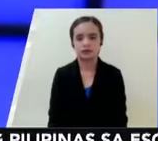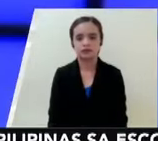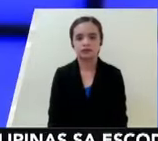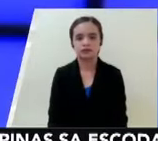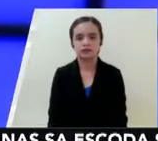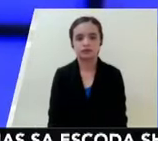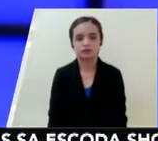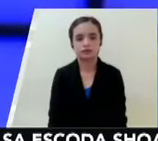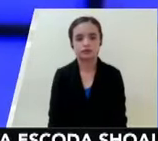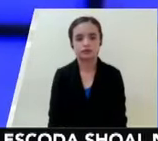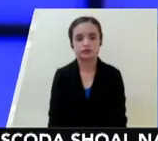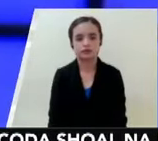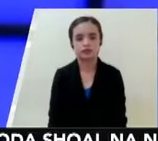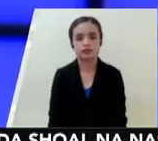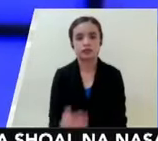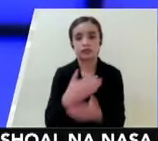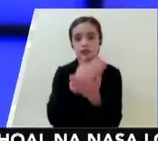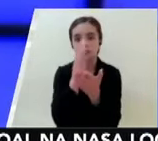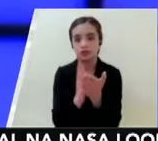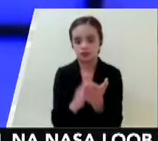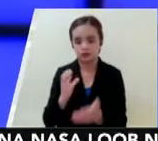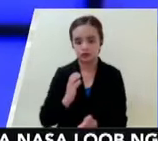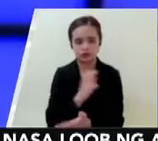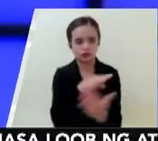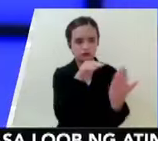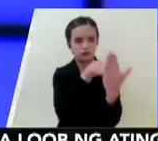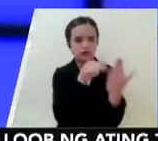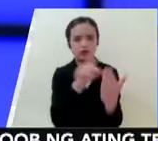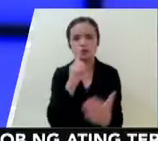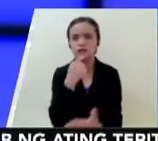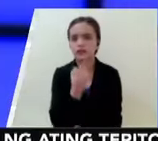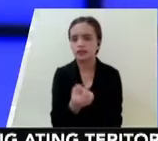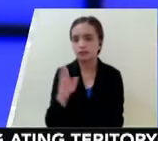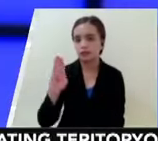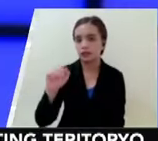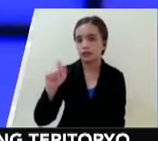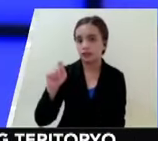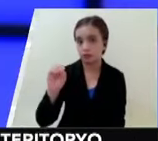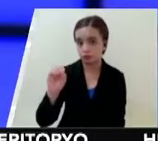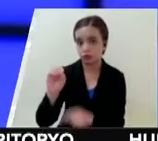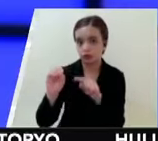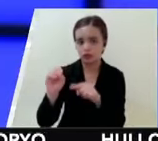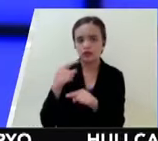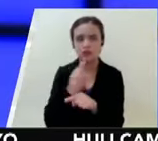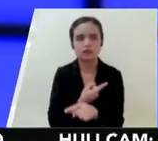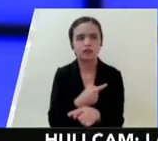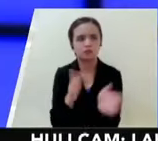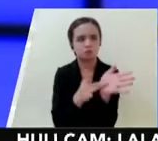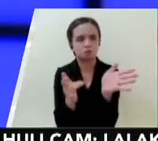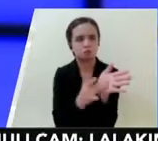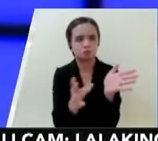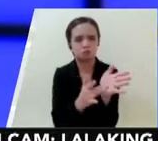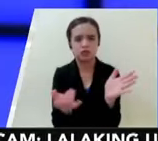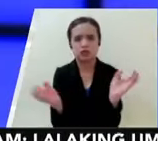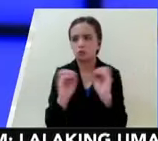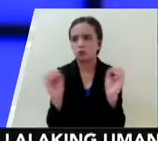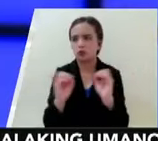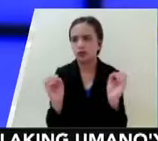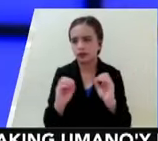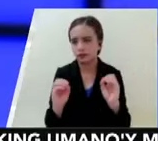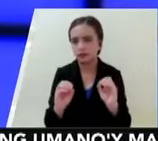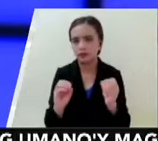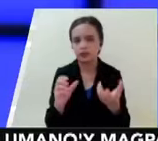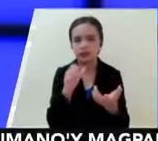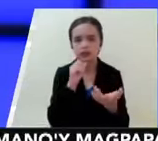Pinatiko sa ilang kongresista ang paratang ni Senador Bato de la Rosa na oportunista at walang prinsipyo ang mga kongresistang suportado